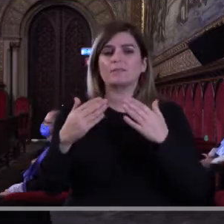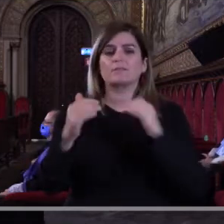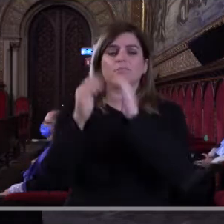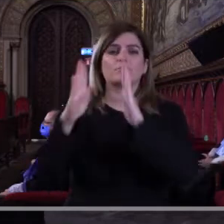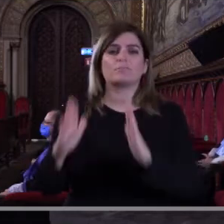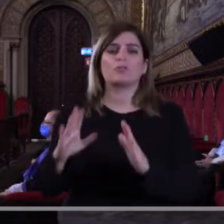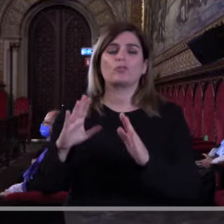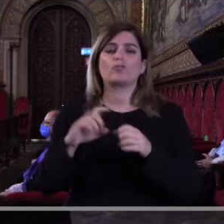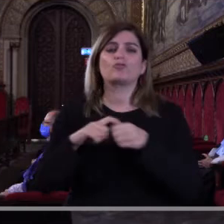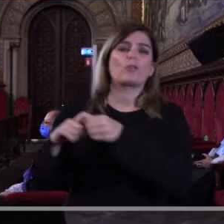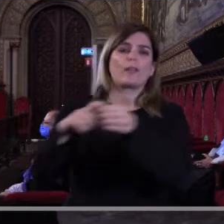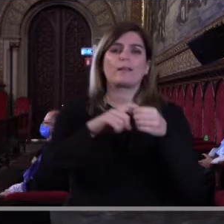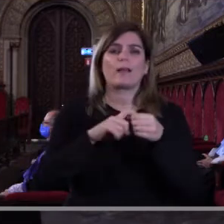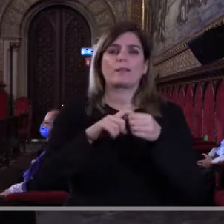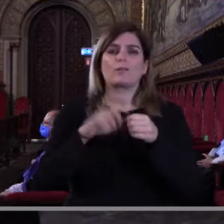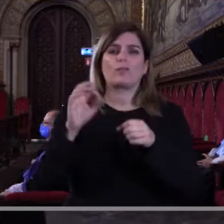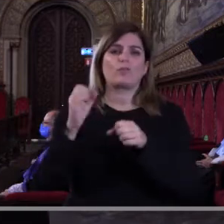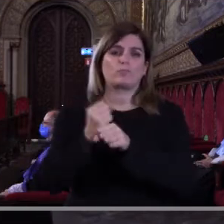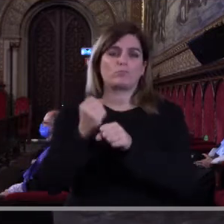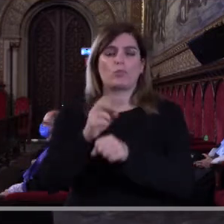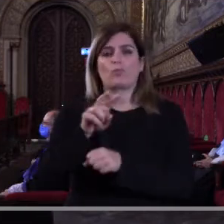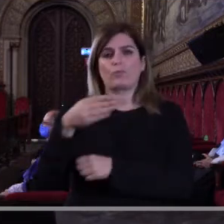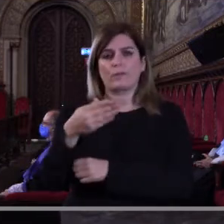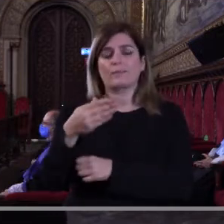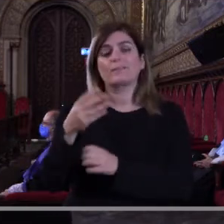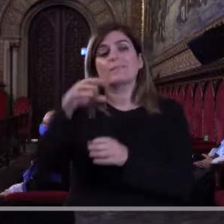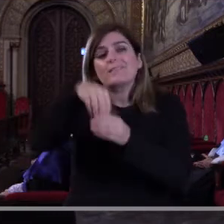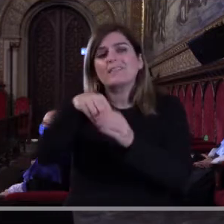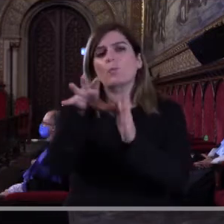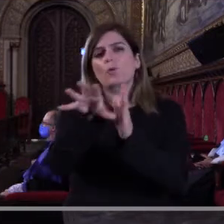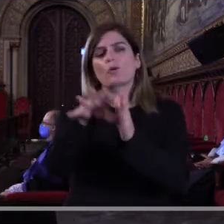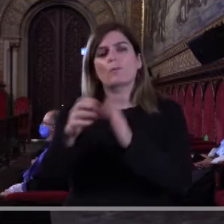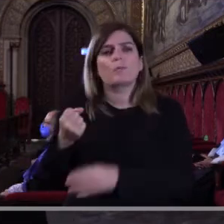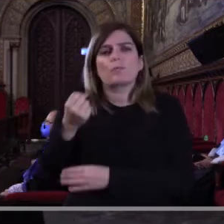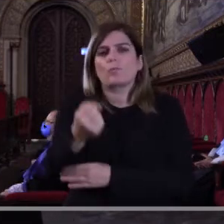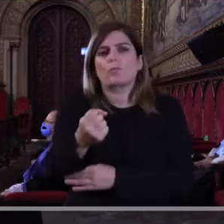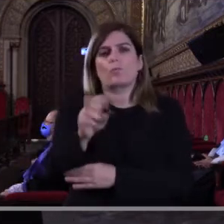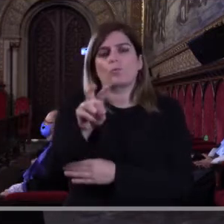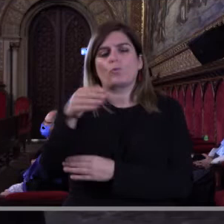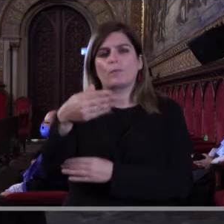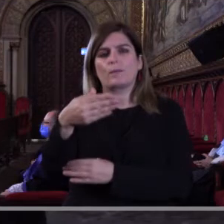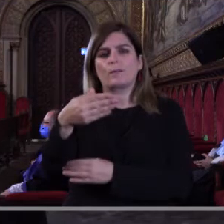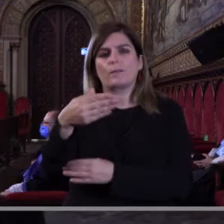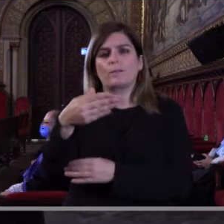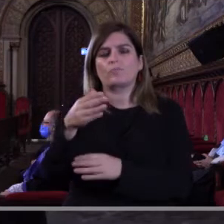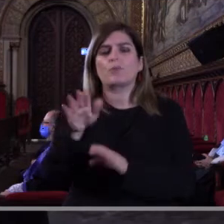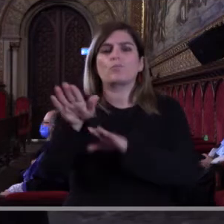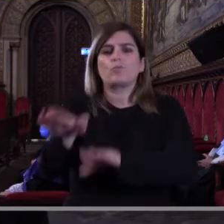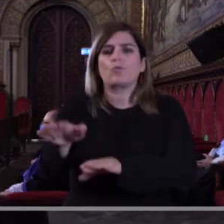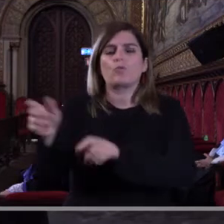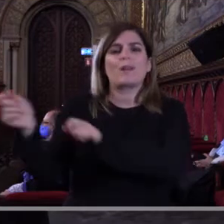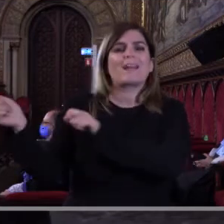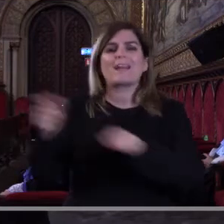i Voluntariat UB, i en particular amb el programa de suport de la Universitat de Barcelona a persones refugiades